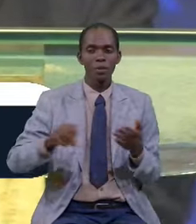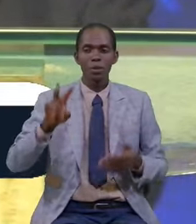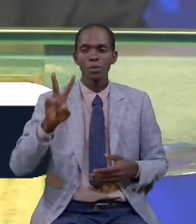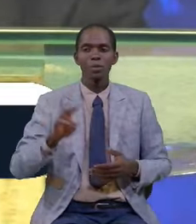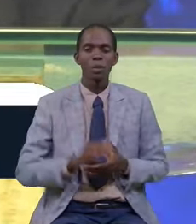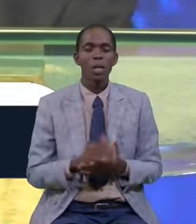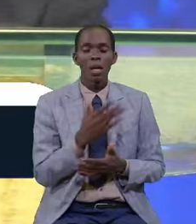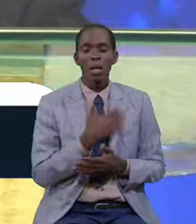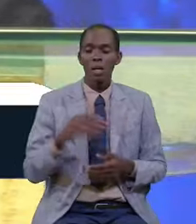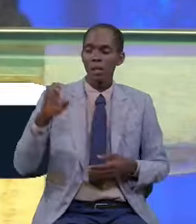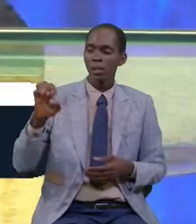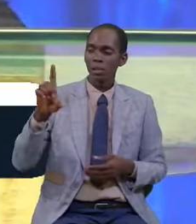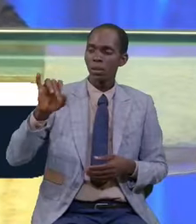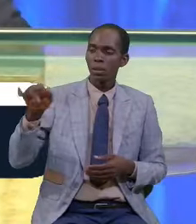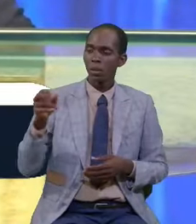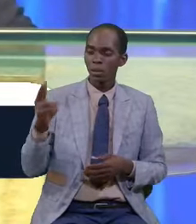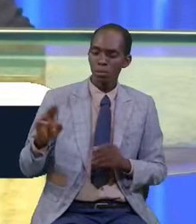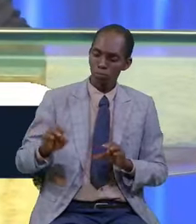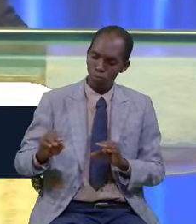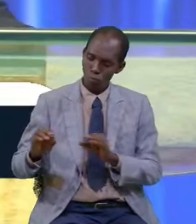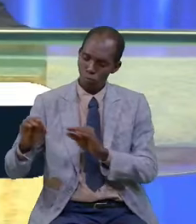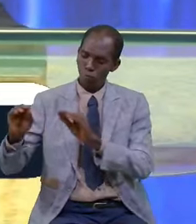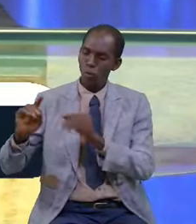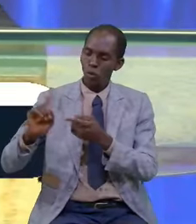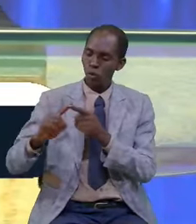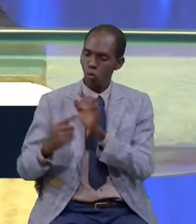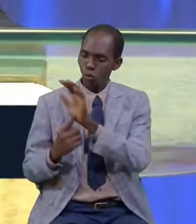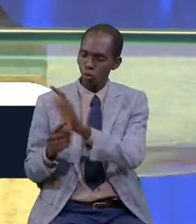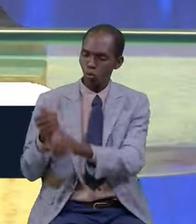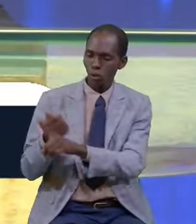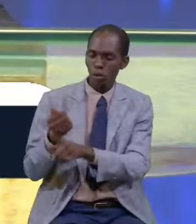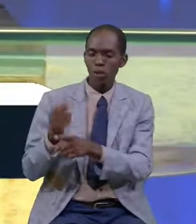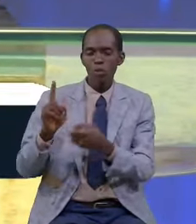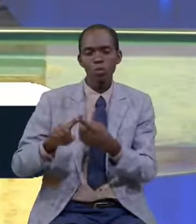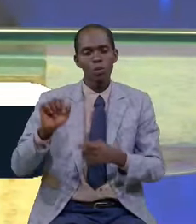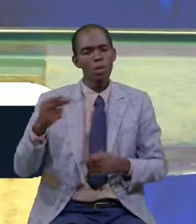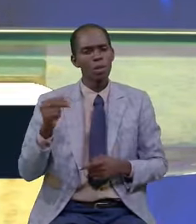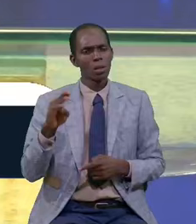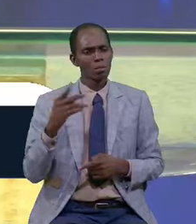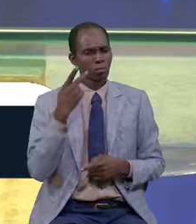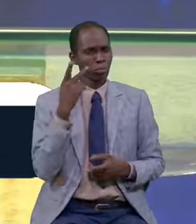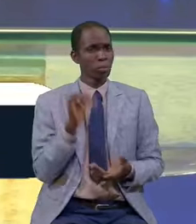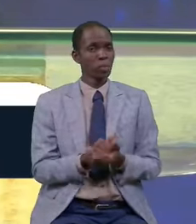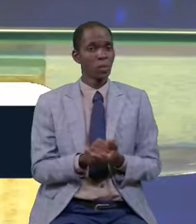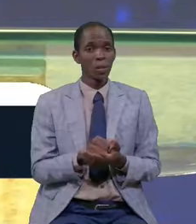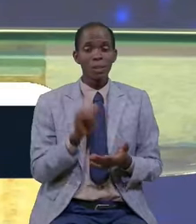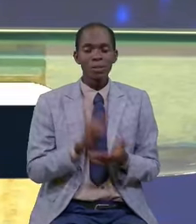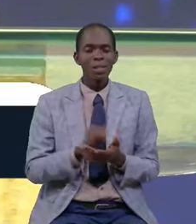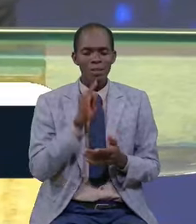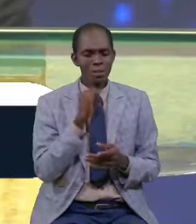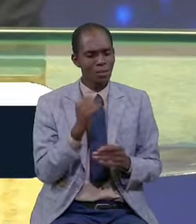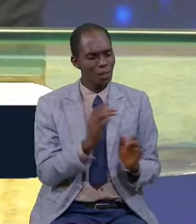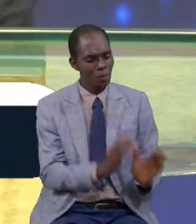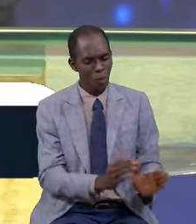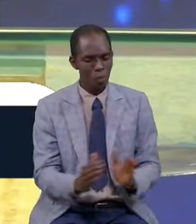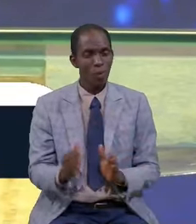1 Roi 18, verset 2. Élie alla pour se présenter devant Akab. Regardez cela, c'est la préparation. Parce